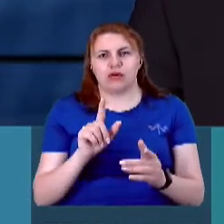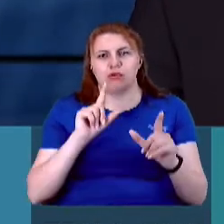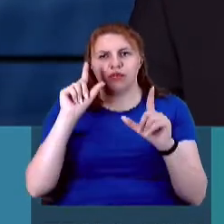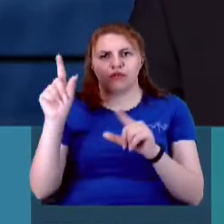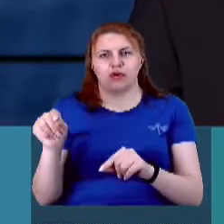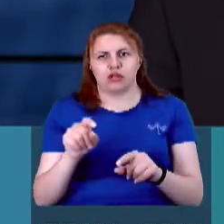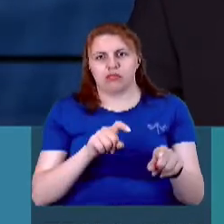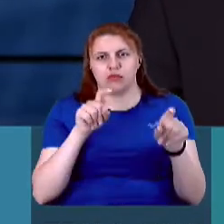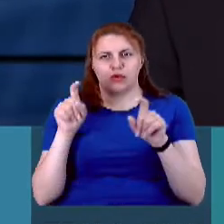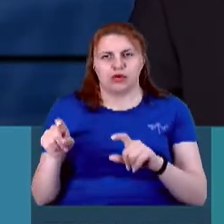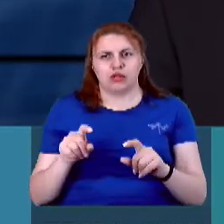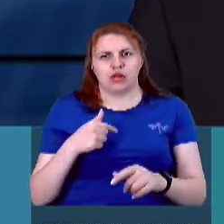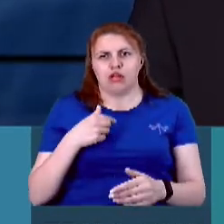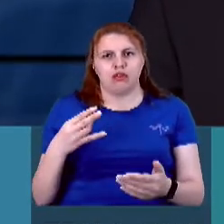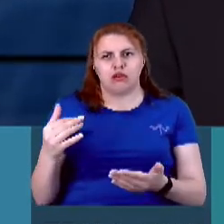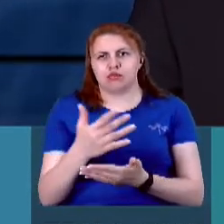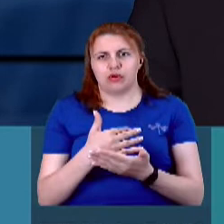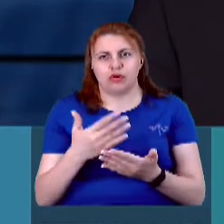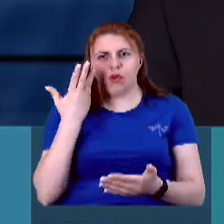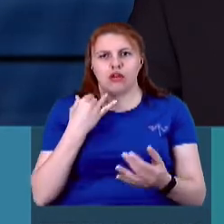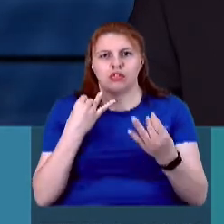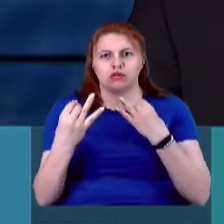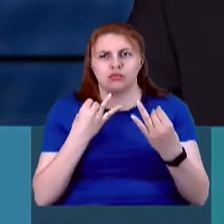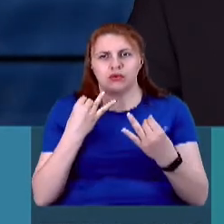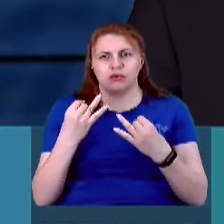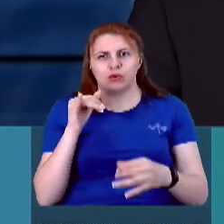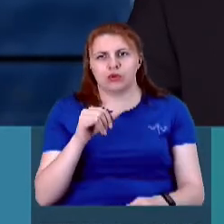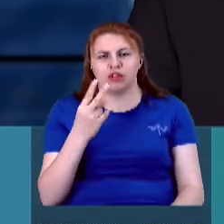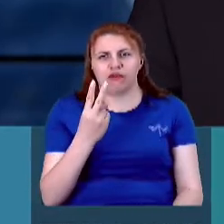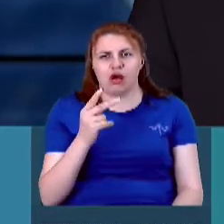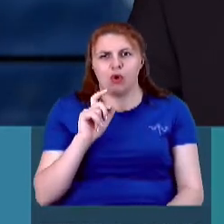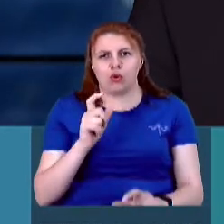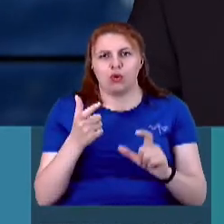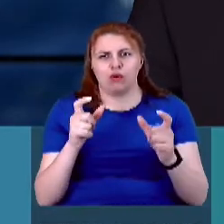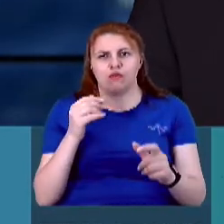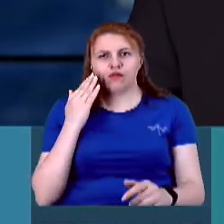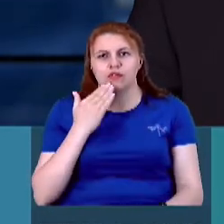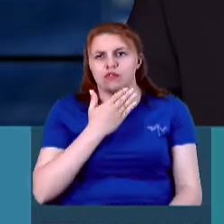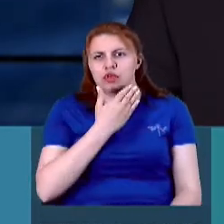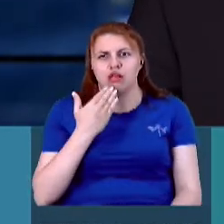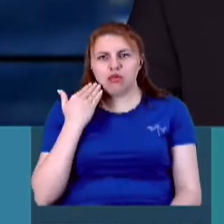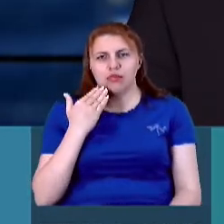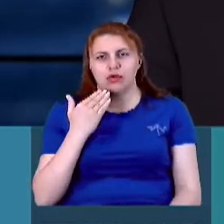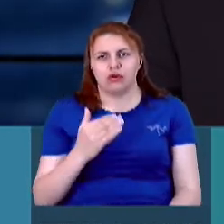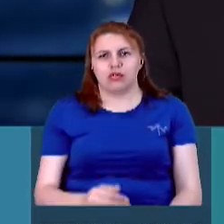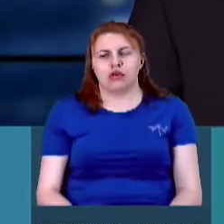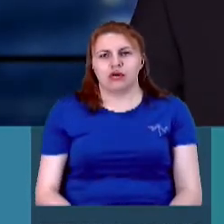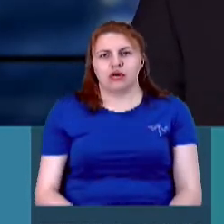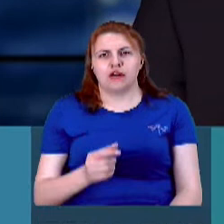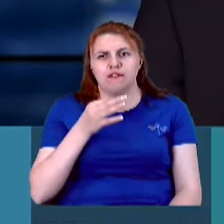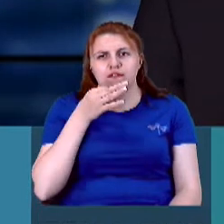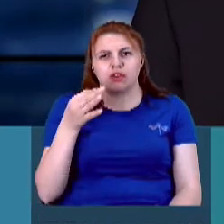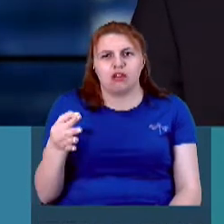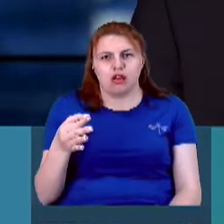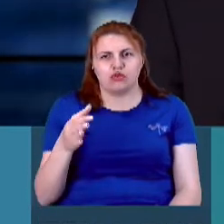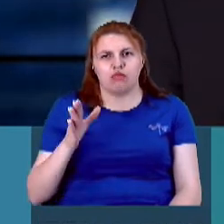я не збираюся. І коли ми з нею розмовляли, там же у неї два осколка попало в щелепу і витаскувала. Я кажу,